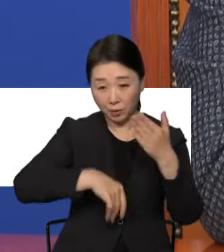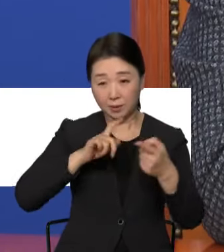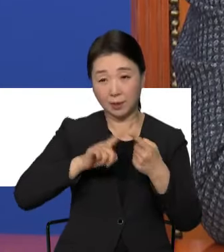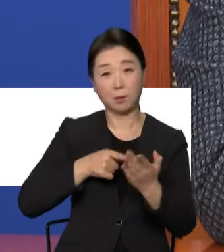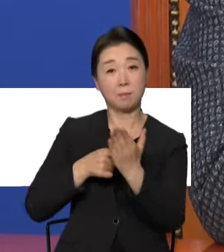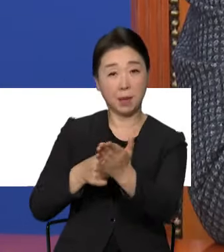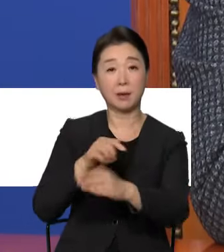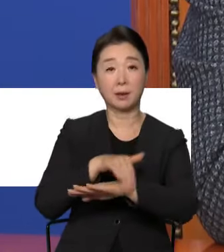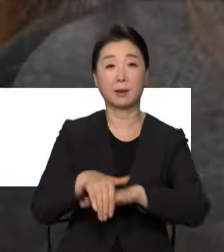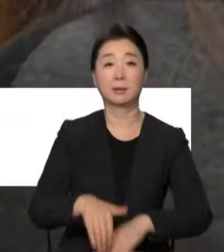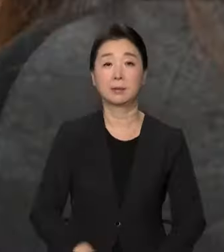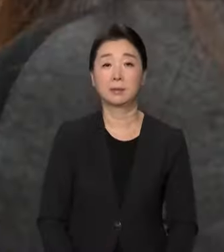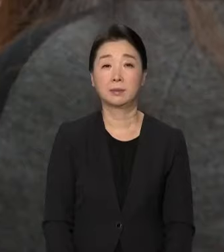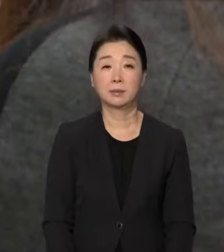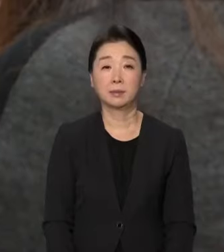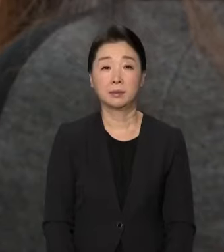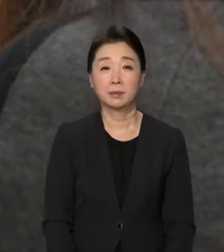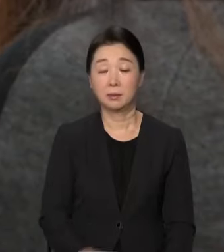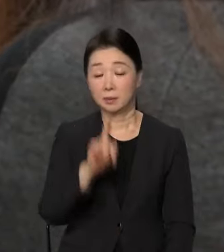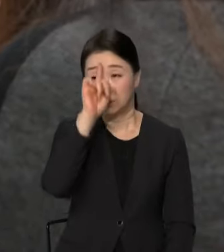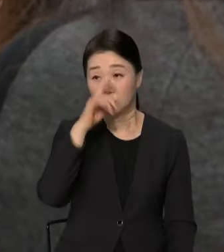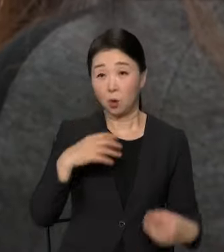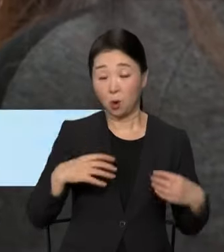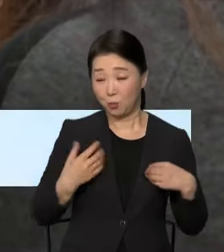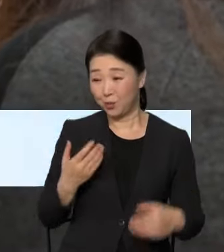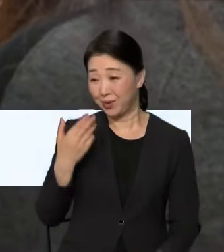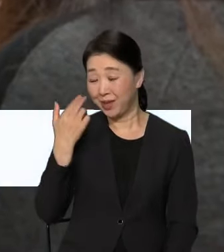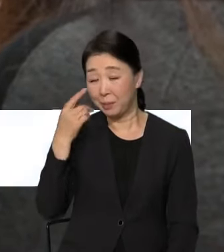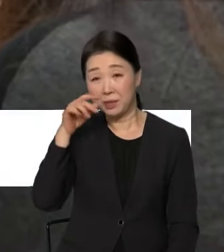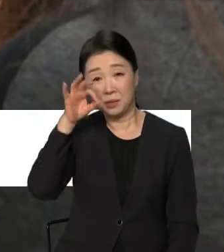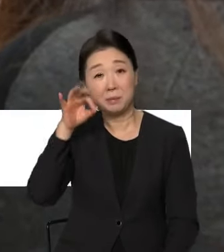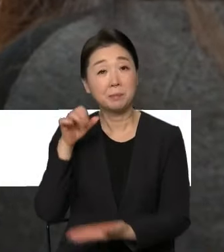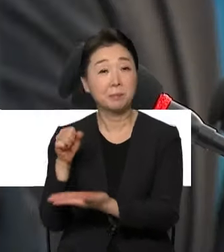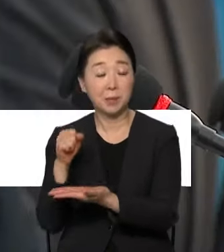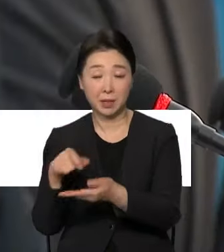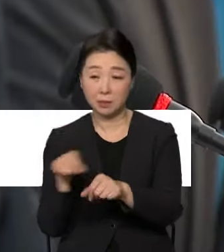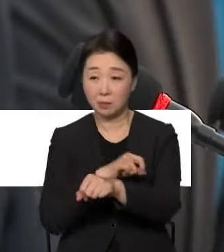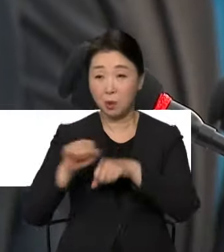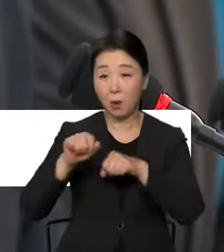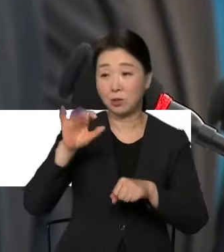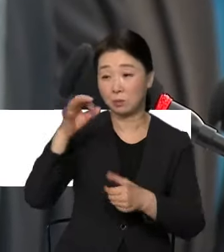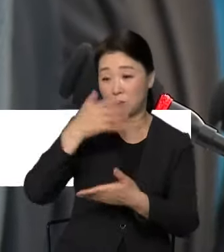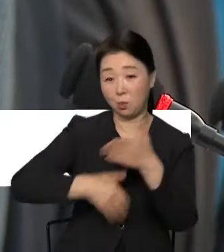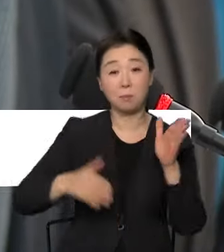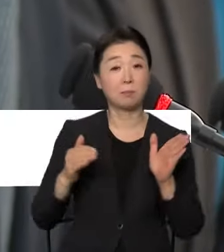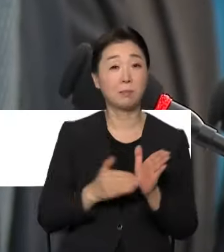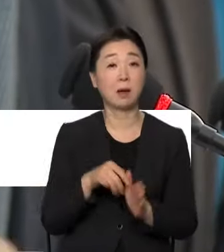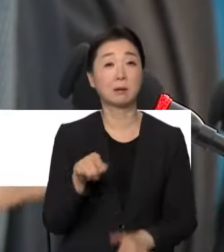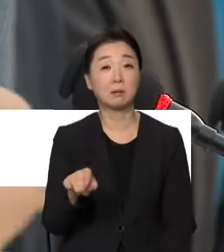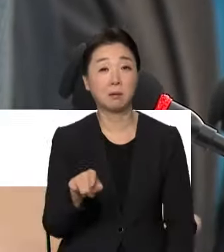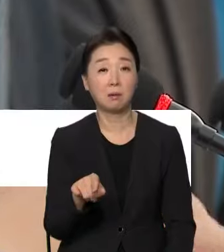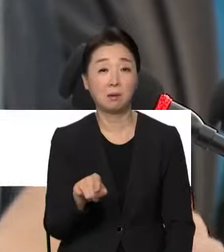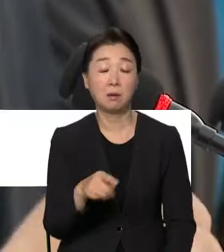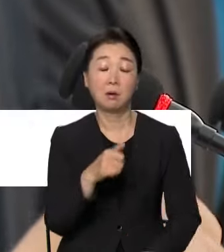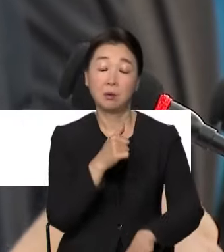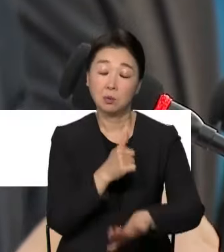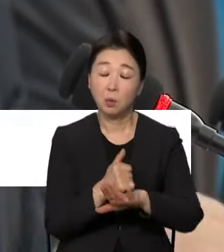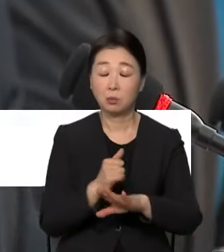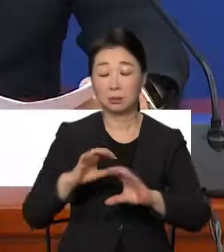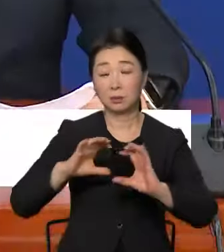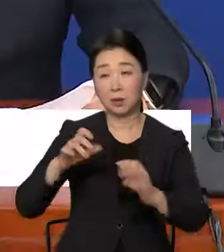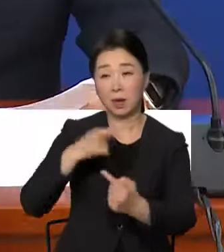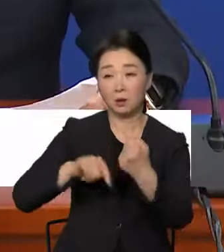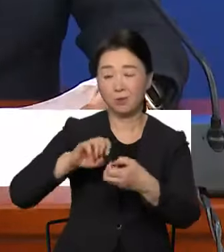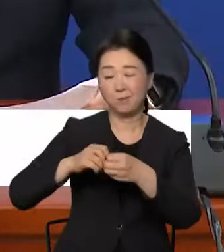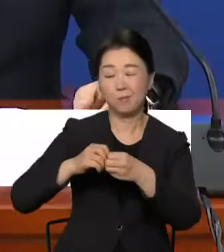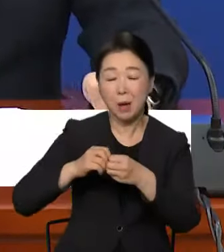상정하기로 하였습니다. 정부 예비비와 대통령실 특별활동비 등을 삭감한 것에 대해선 잘못된 나라 살림을